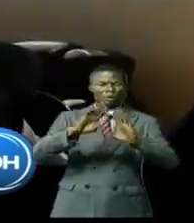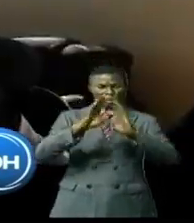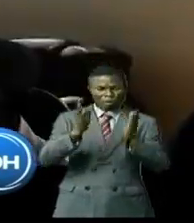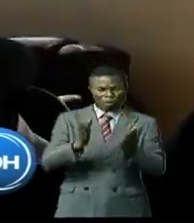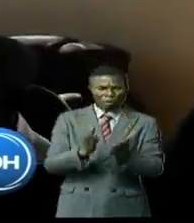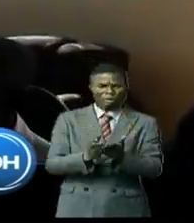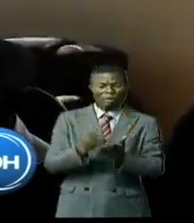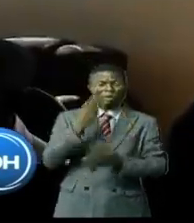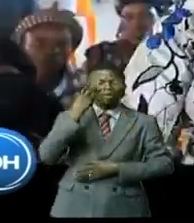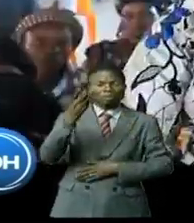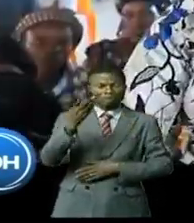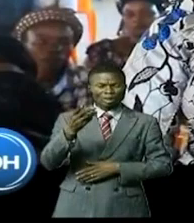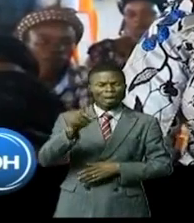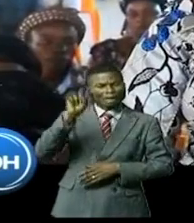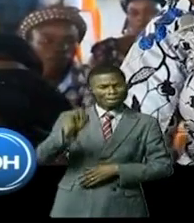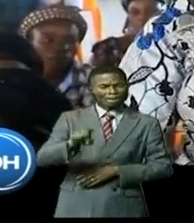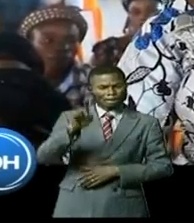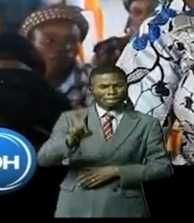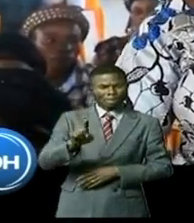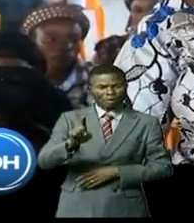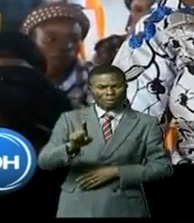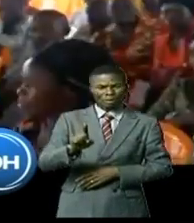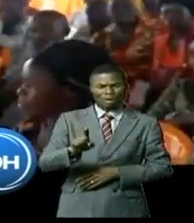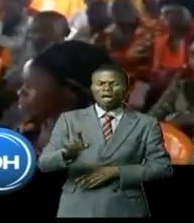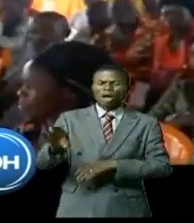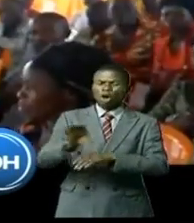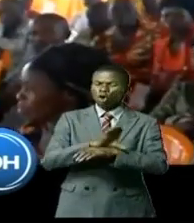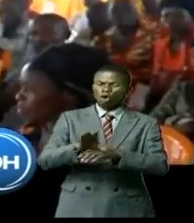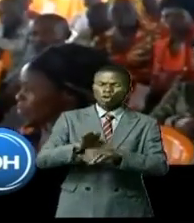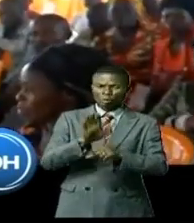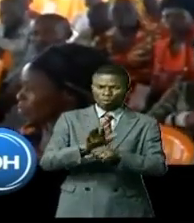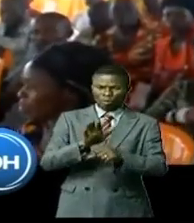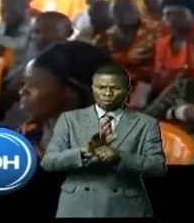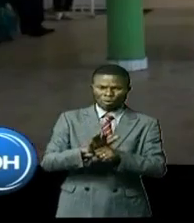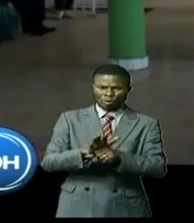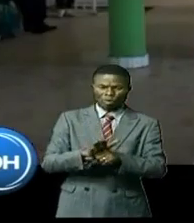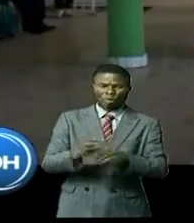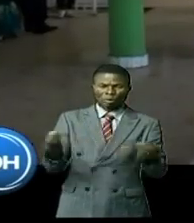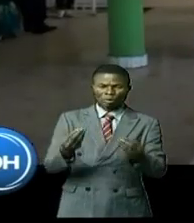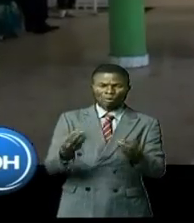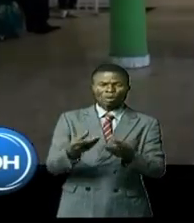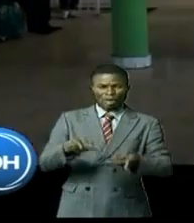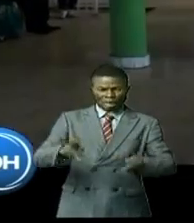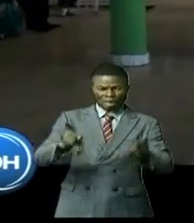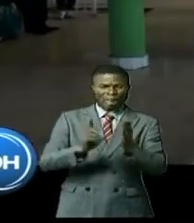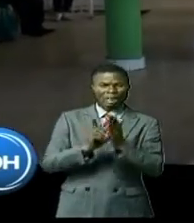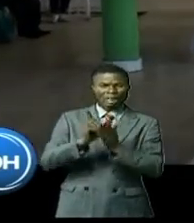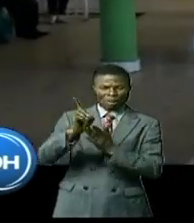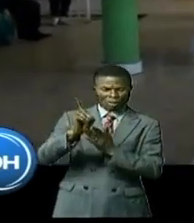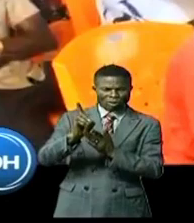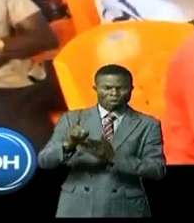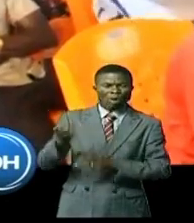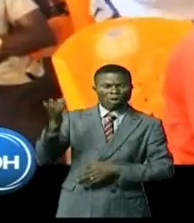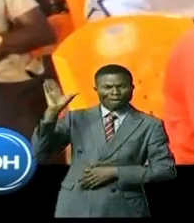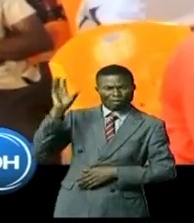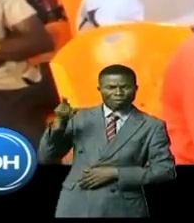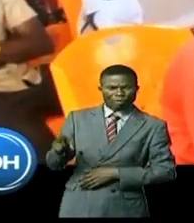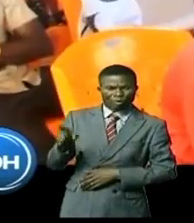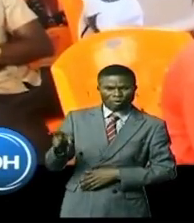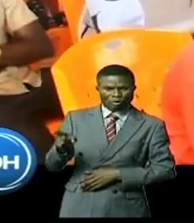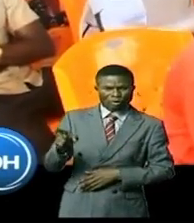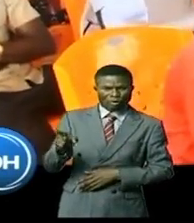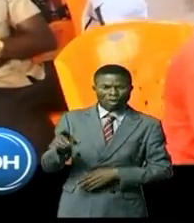exprimé ses principaux besoins et préoccupations, allant dans le sens de permettre le développement de son entité. Toutes